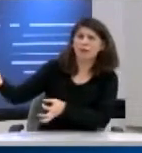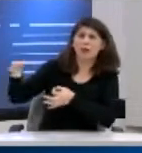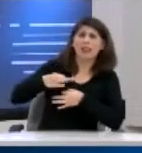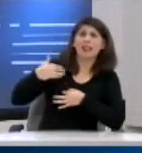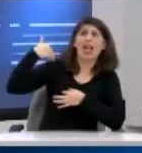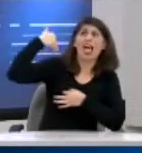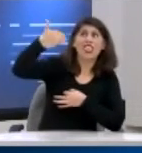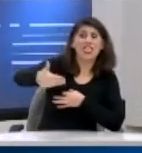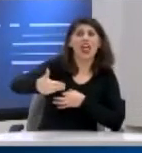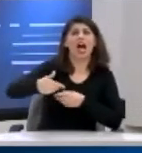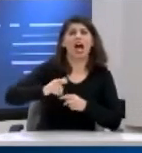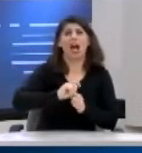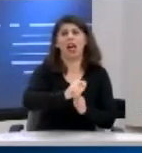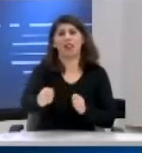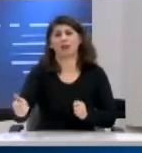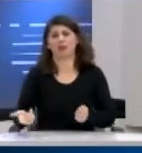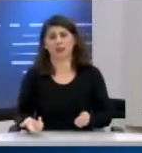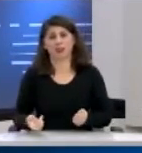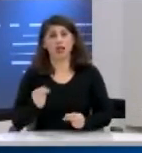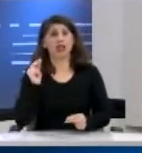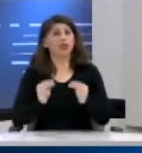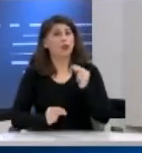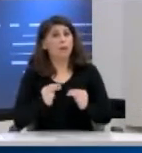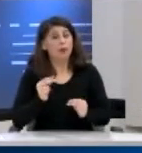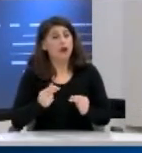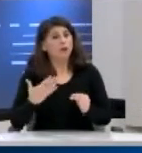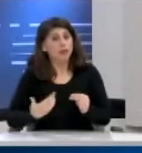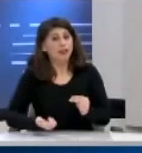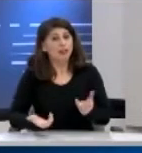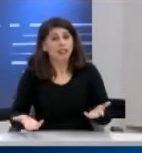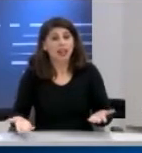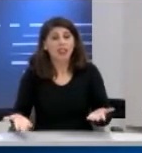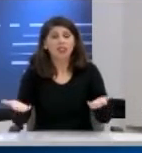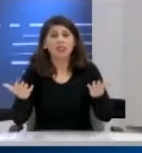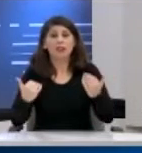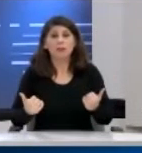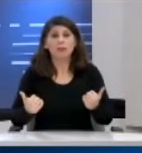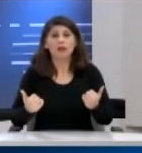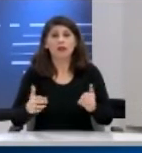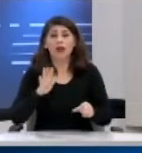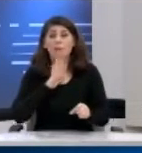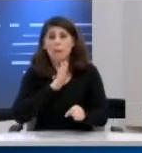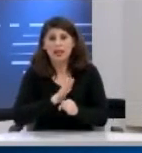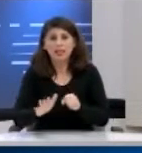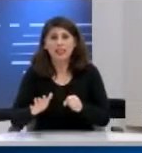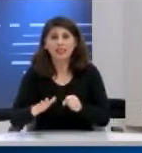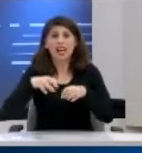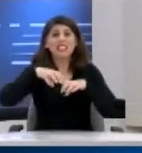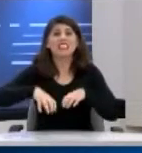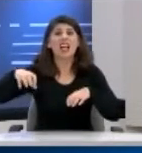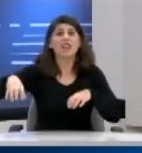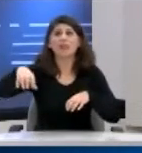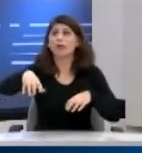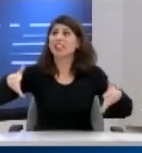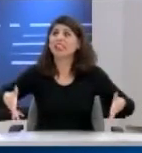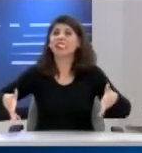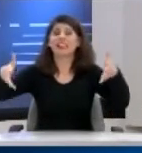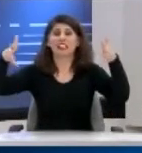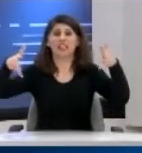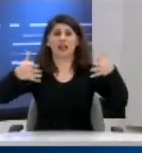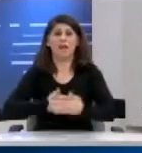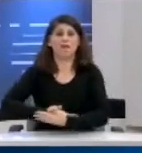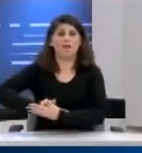εσείς. Το πρόβλημα έγκυται ότι δεν υπάρχουν επαρκείς σταθμοί παιδικοί και βρεφονηπιακοί στη